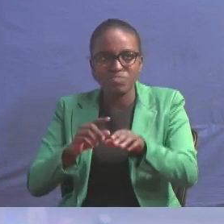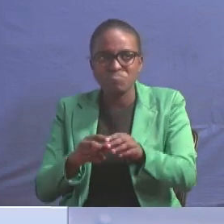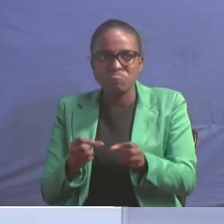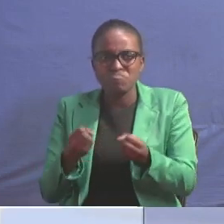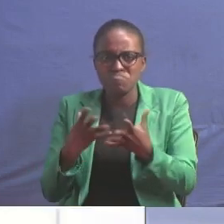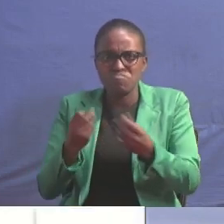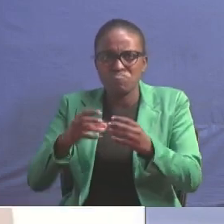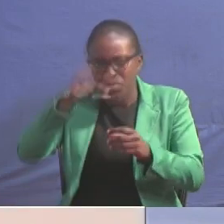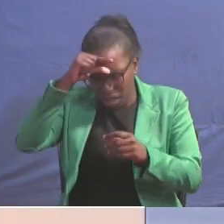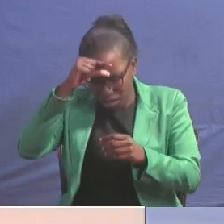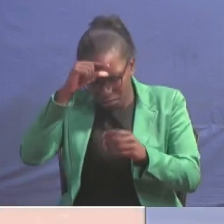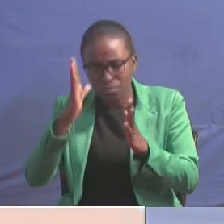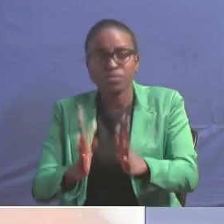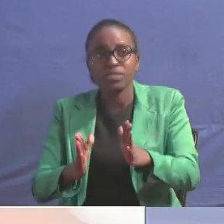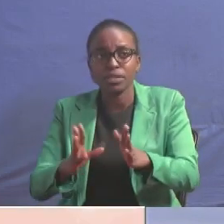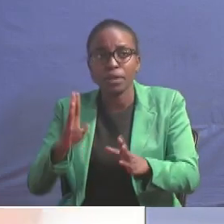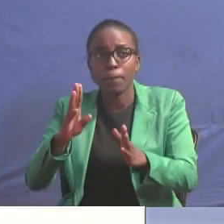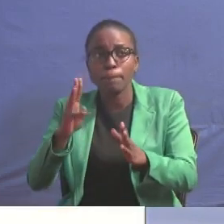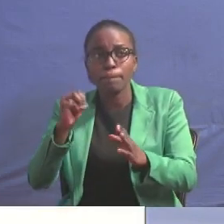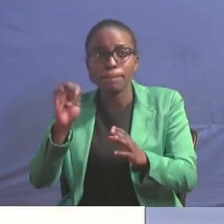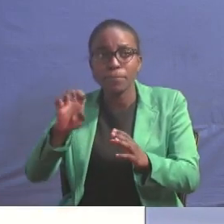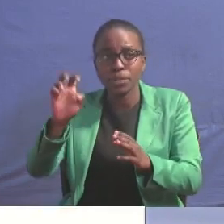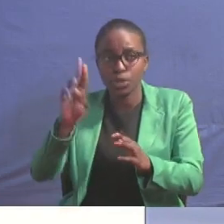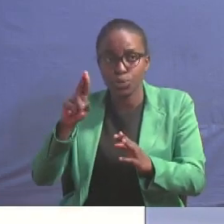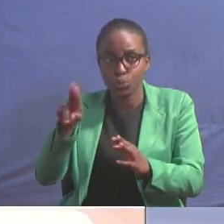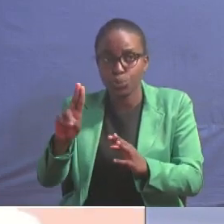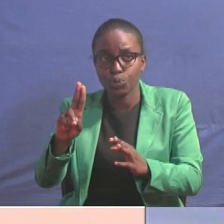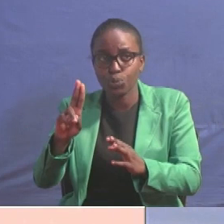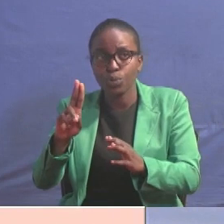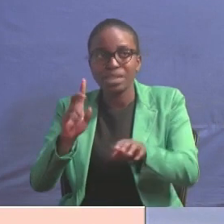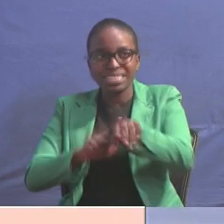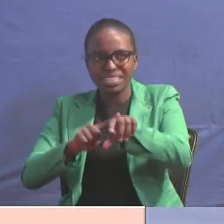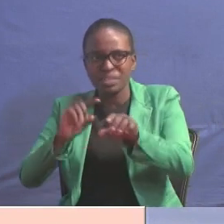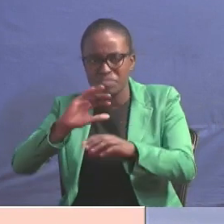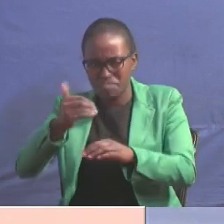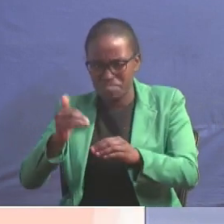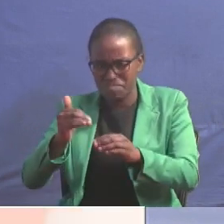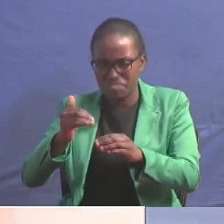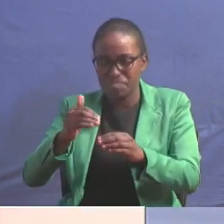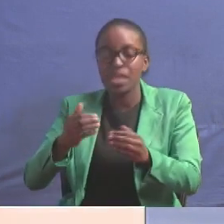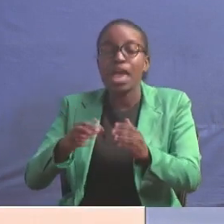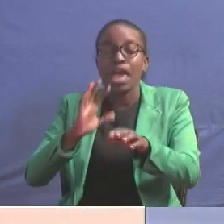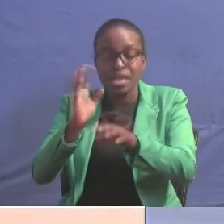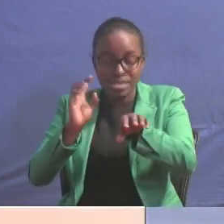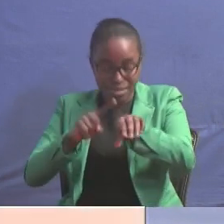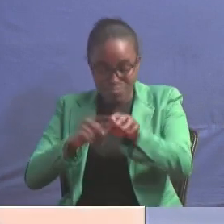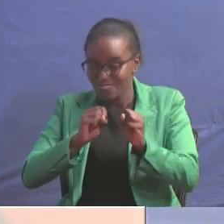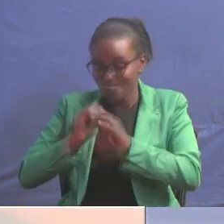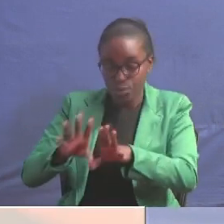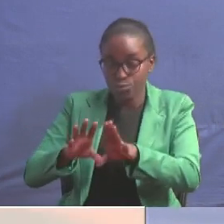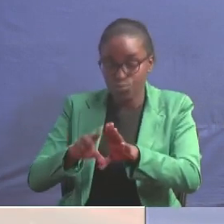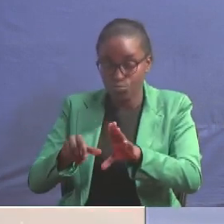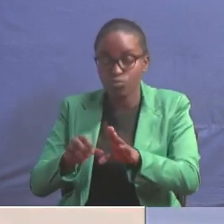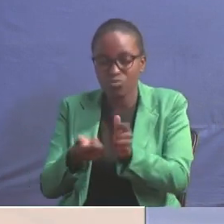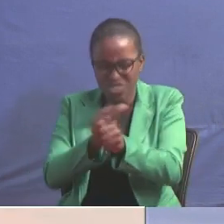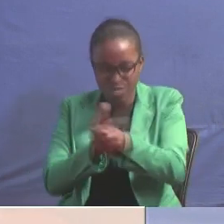ya gavana wa Meru Kawira Mwangaza sasa iko kwenye kikao cha seneti baada ya bunge hilo kukataa ombi la kutaka kubuniwa kwa